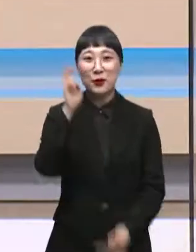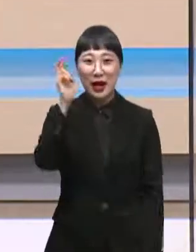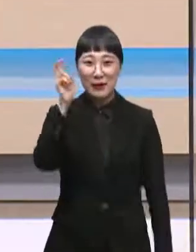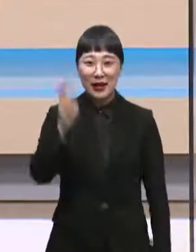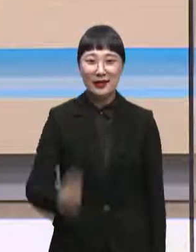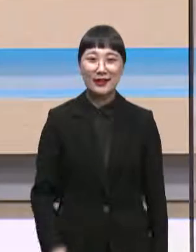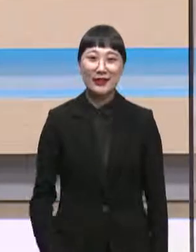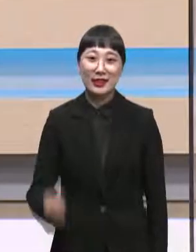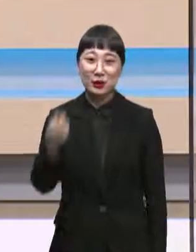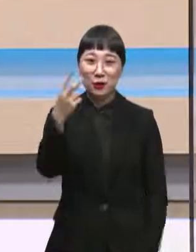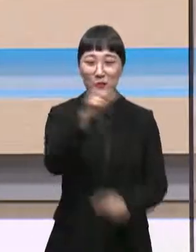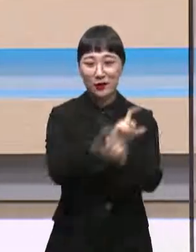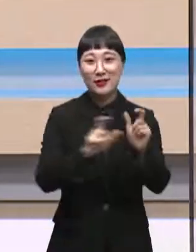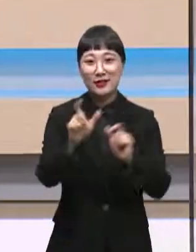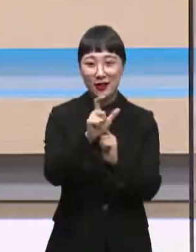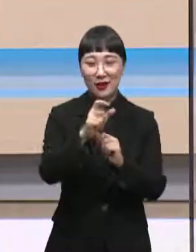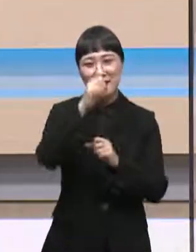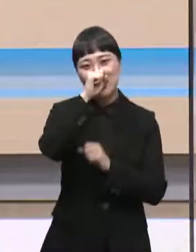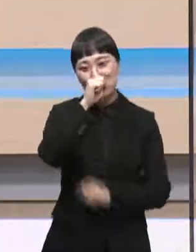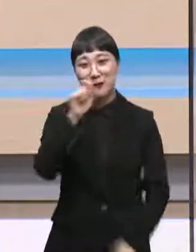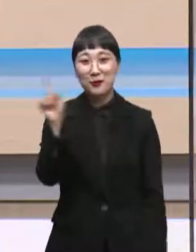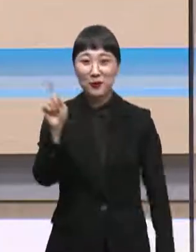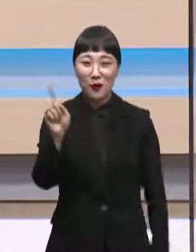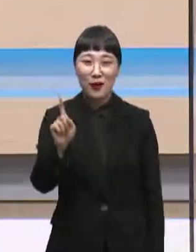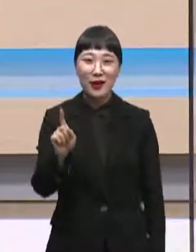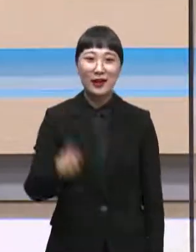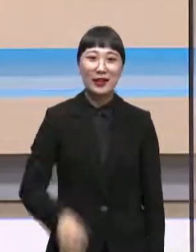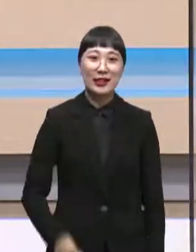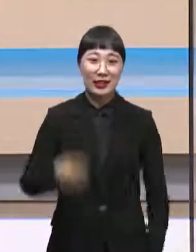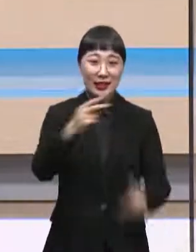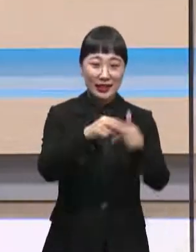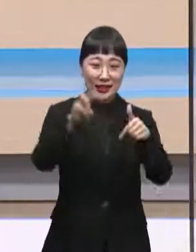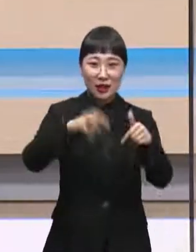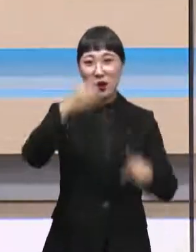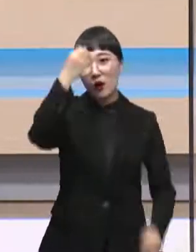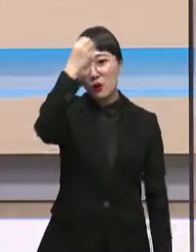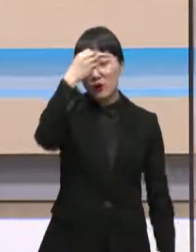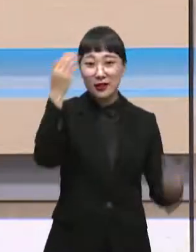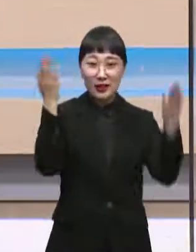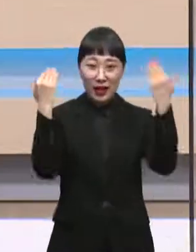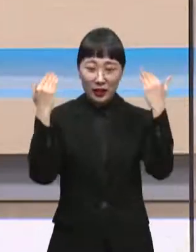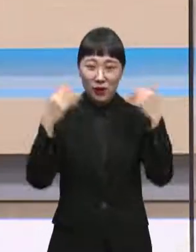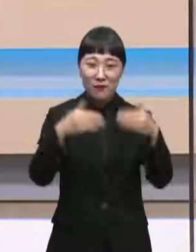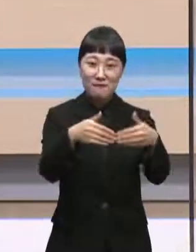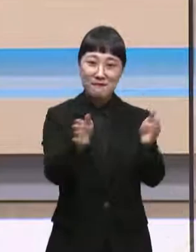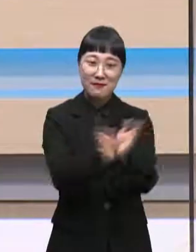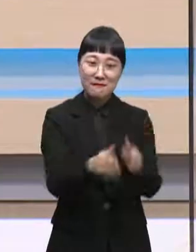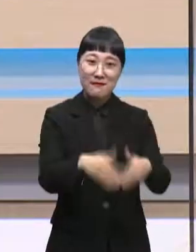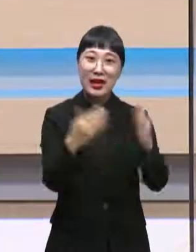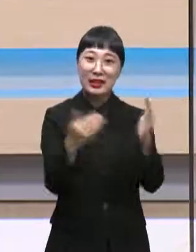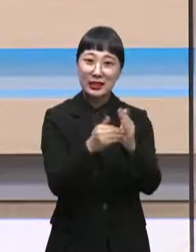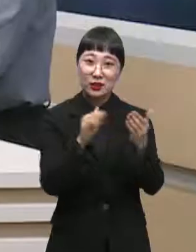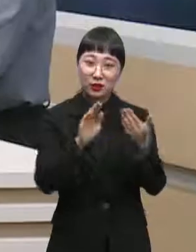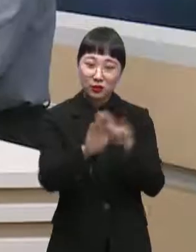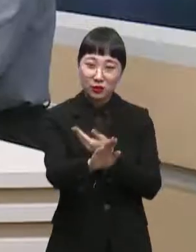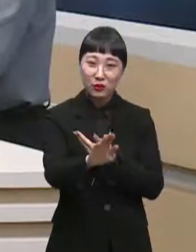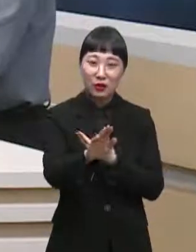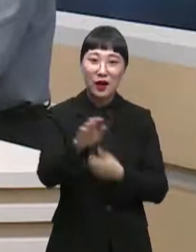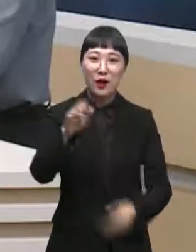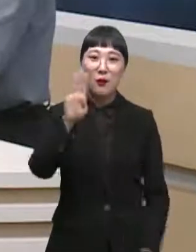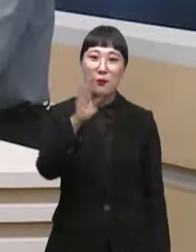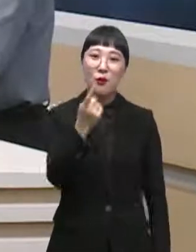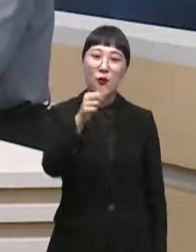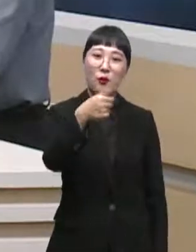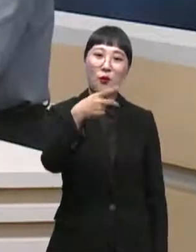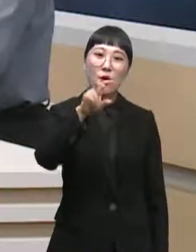또 하나의 좋은 소식이 있습니다 인천에 야구 명문고 인 청구가 창단 후 최초로 국내 고교 메이저 대회인 봉황